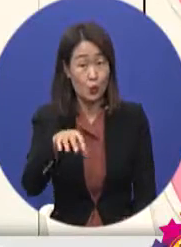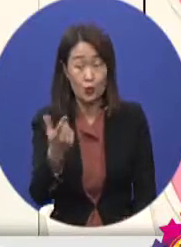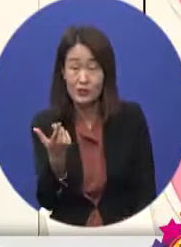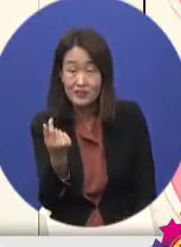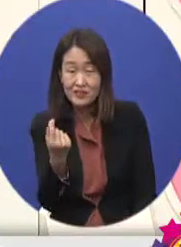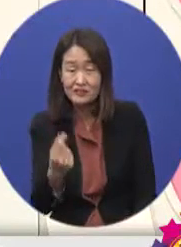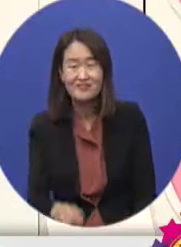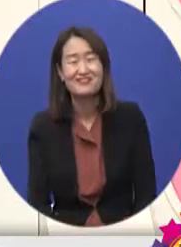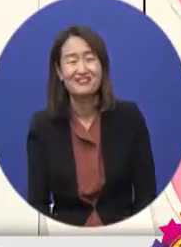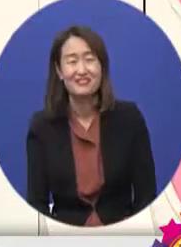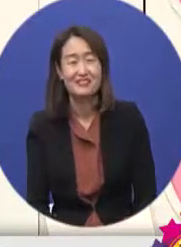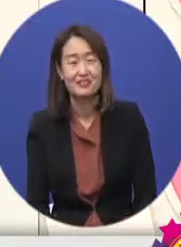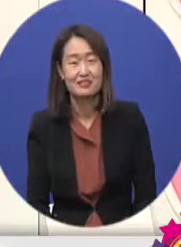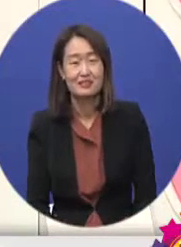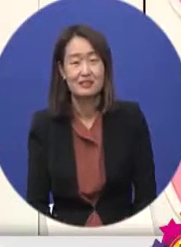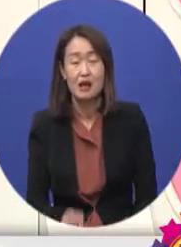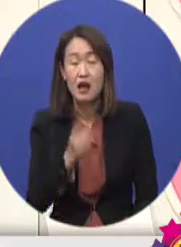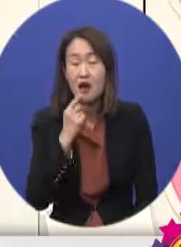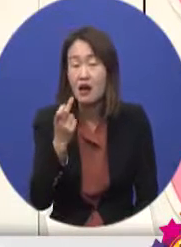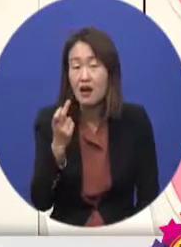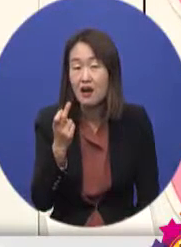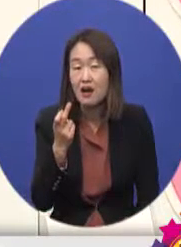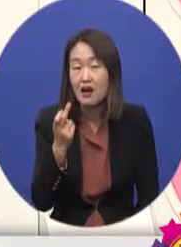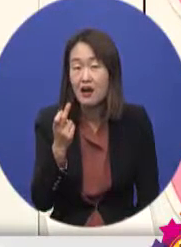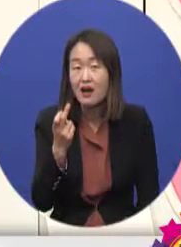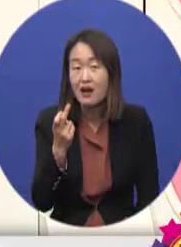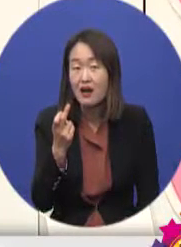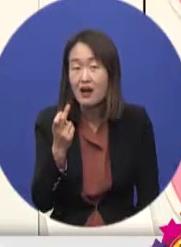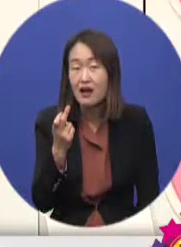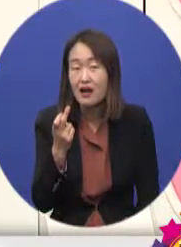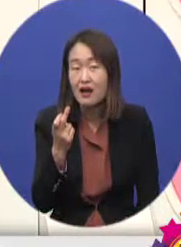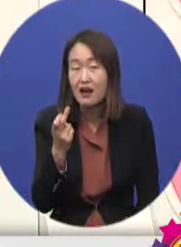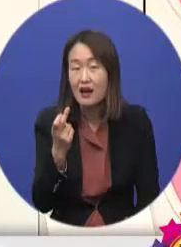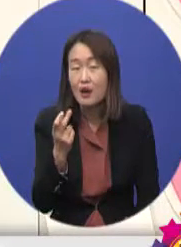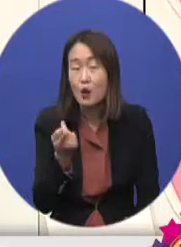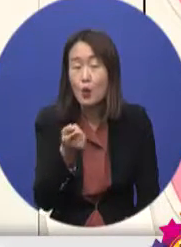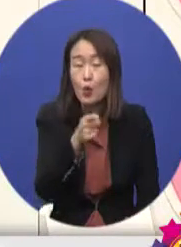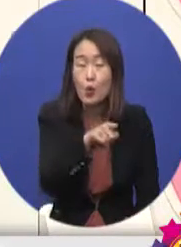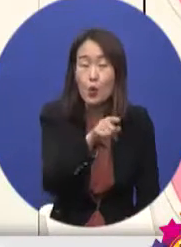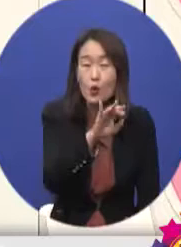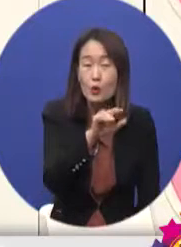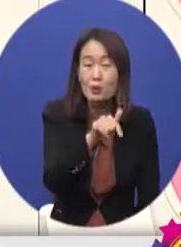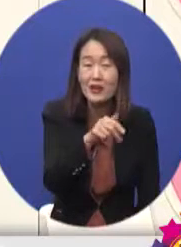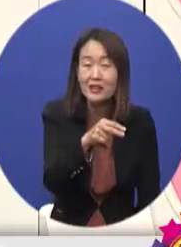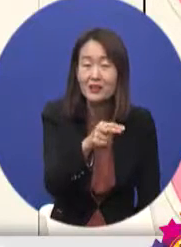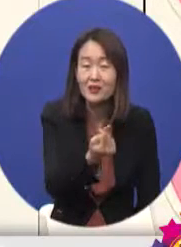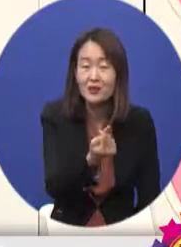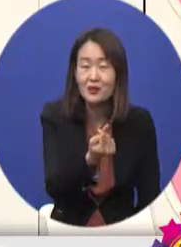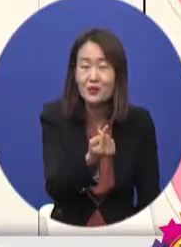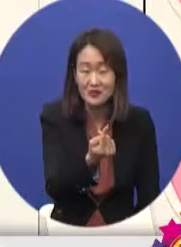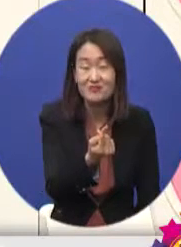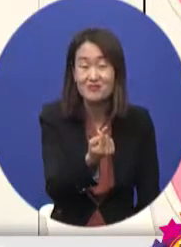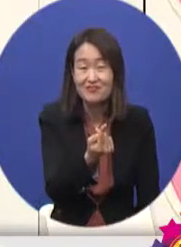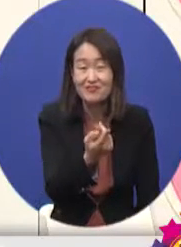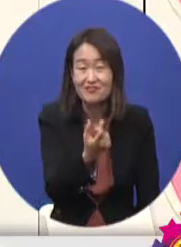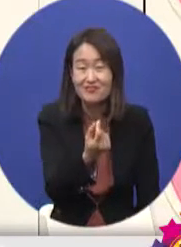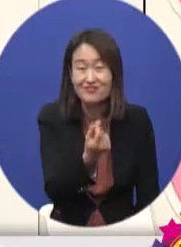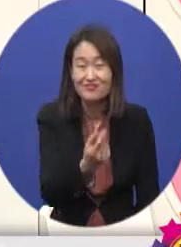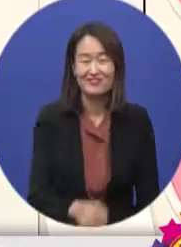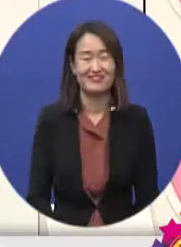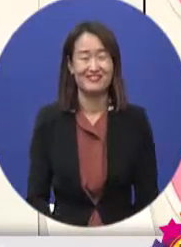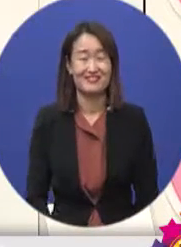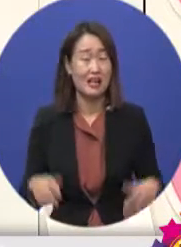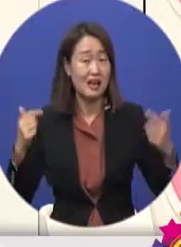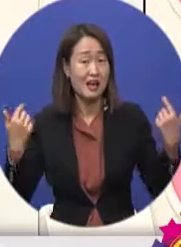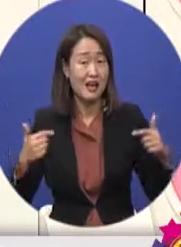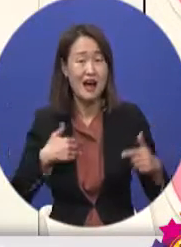오셨나요? 속초 30리 올라오면은 백도. 예. 예, 예. 네,